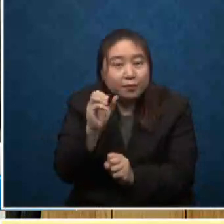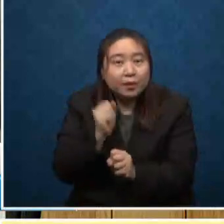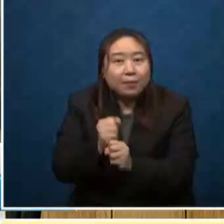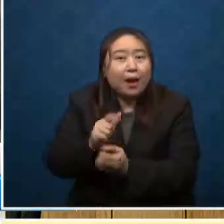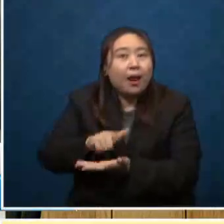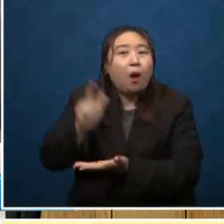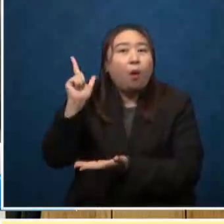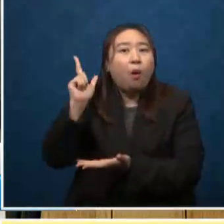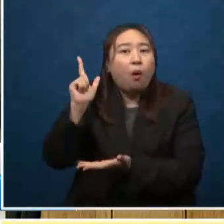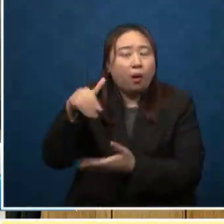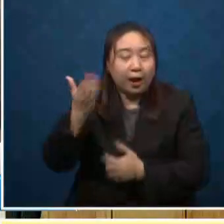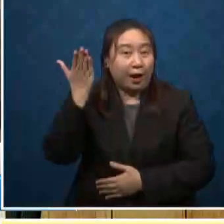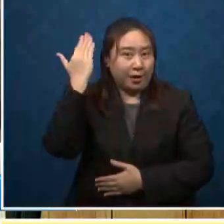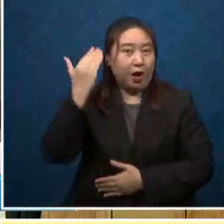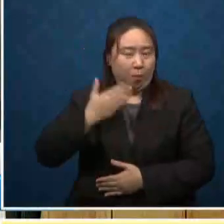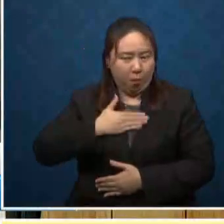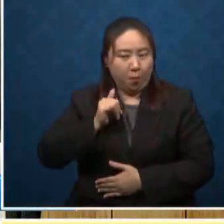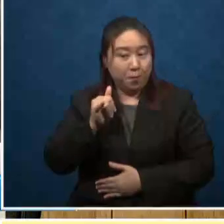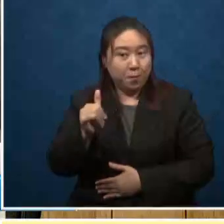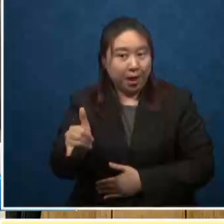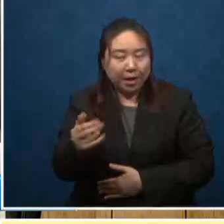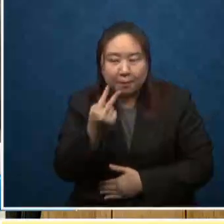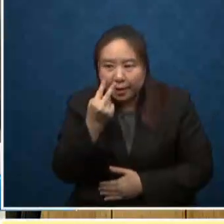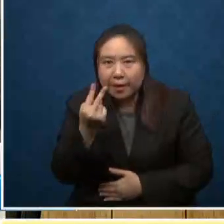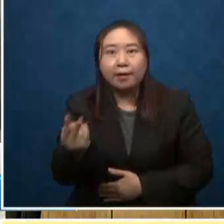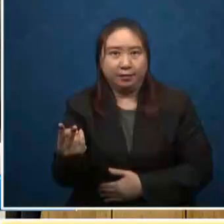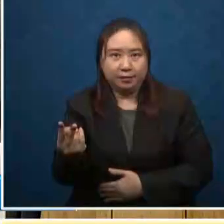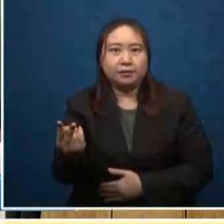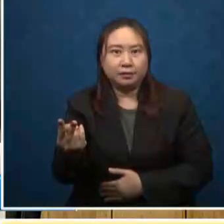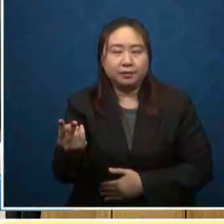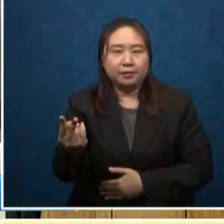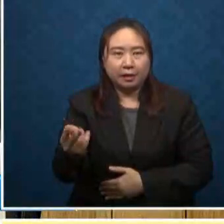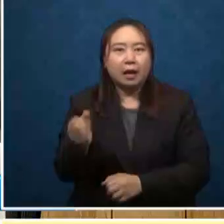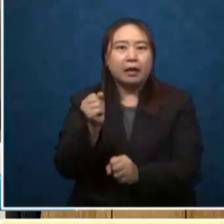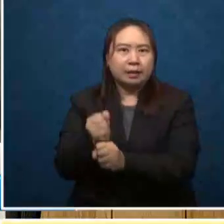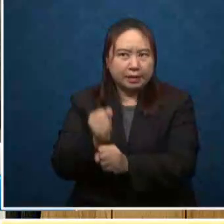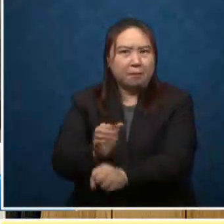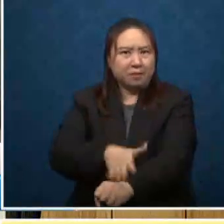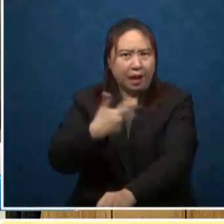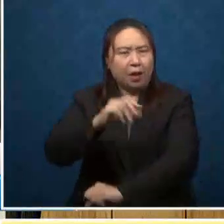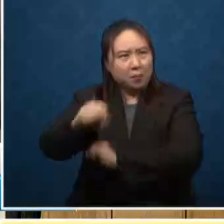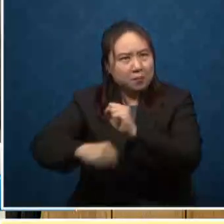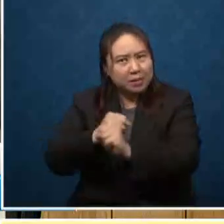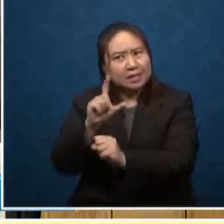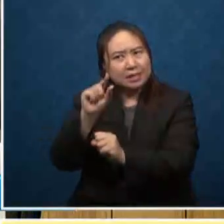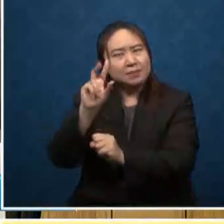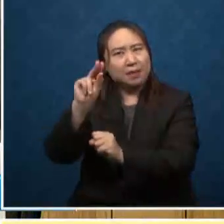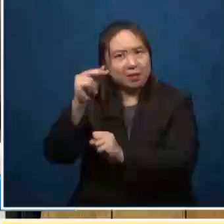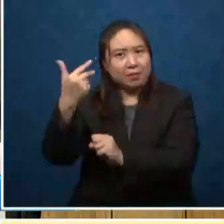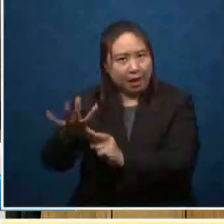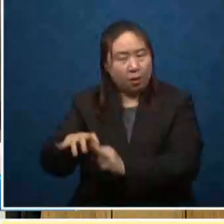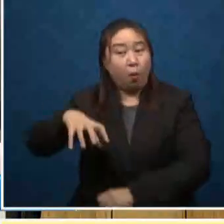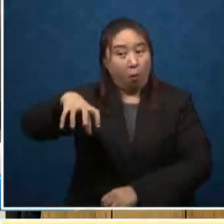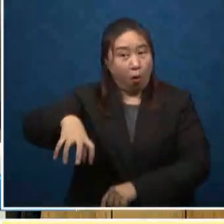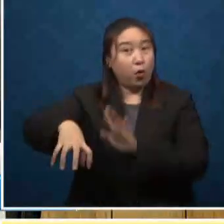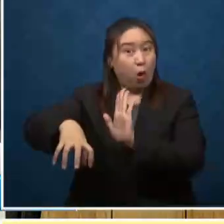ธานครับผมไปลงพื้นที่มาแล้วไปเห็นประจักษ์แก่สายตาเขาทำกันมา20กว่าปี30ปีองค์กรของ